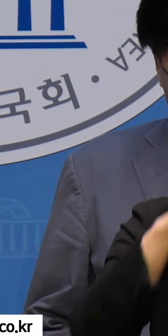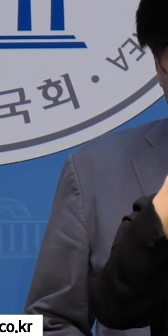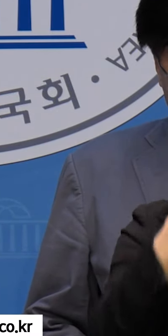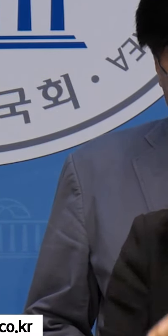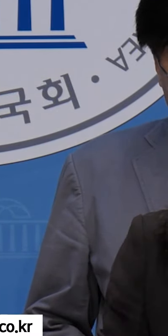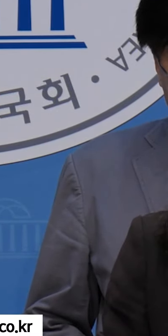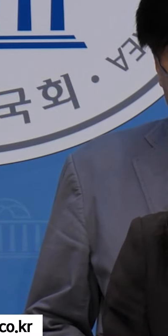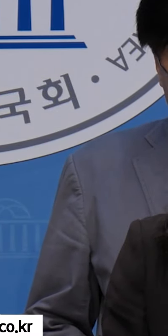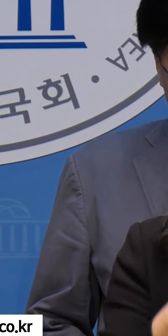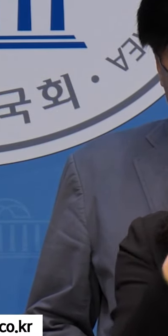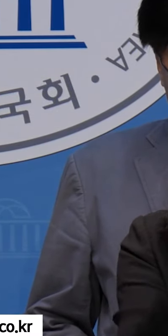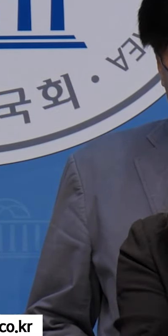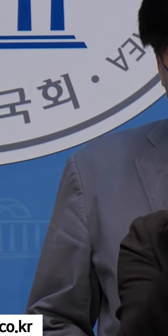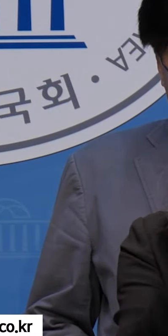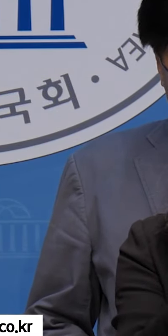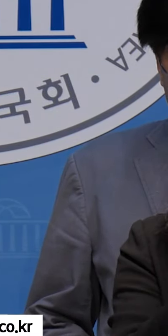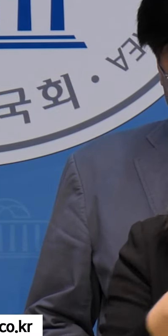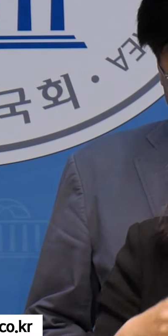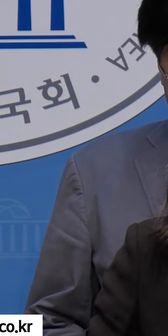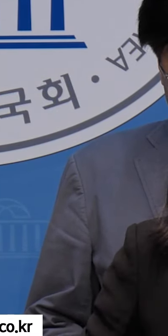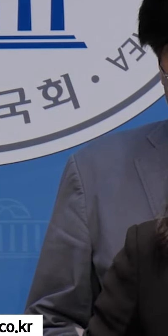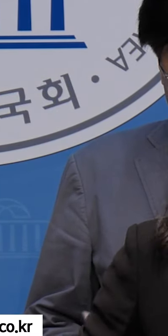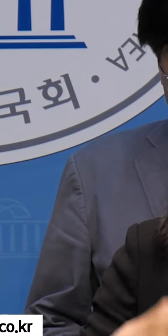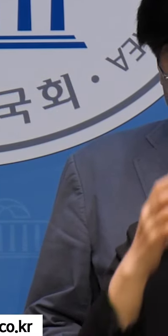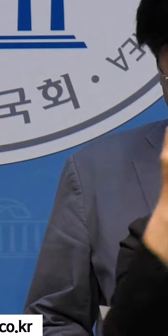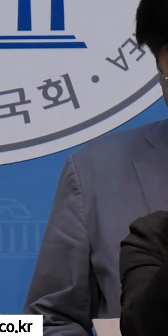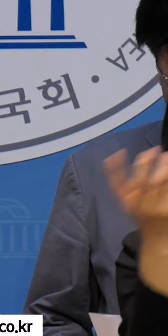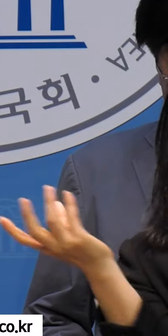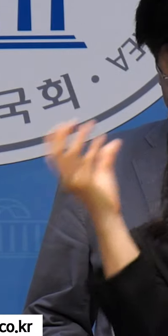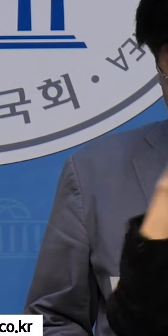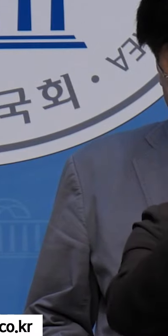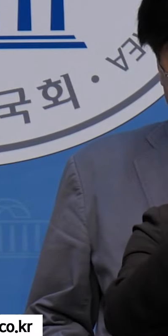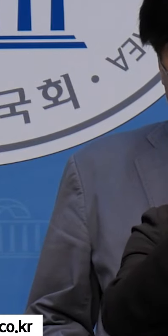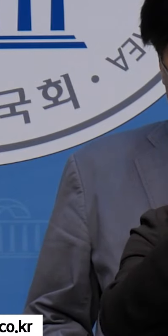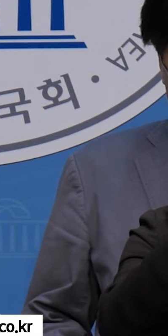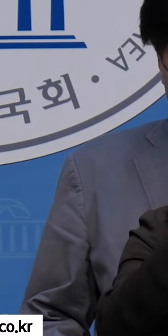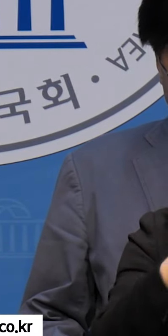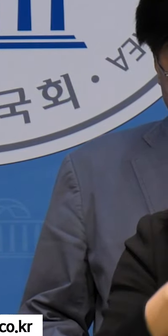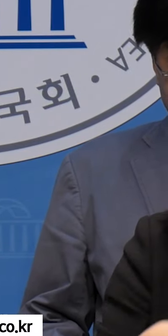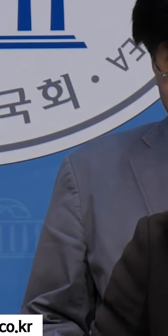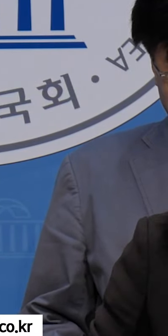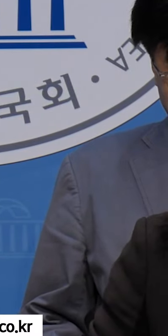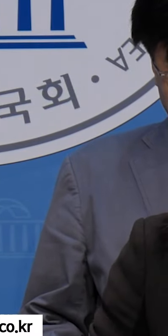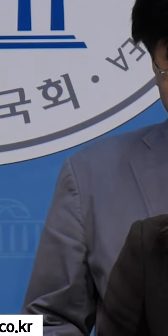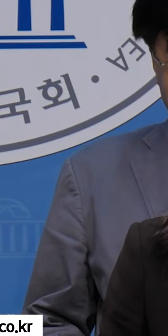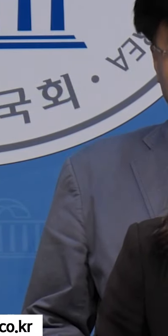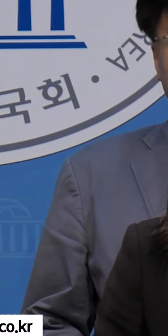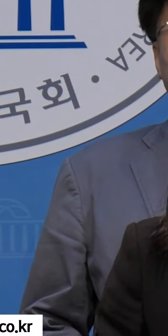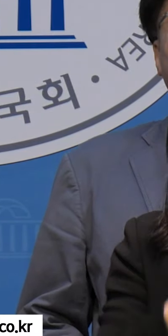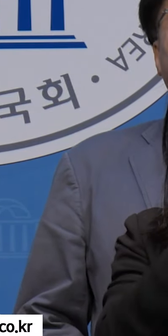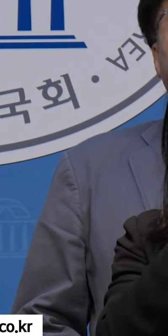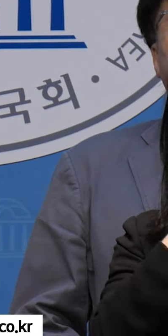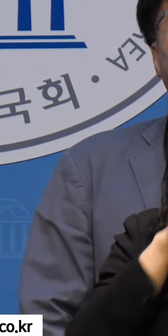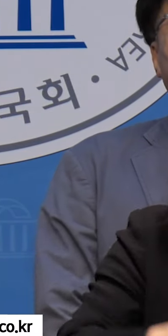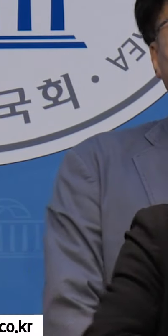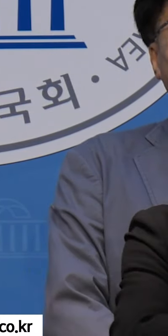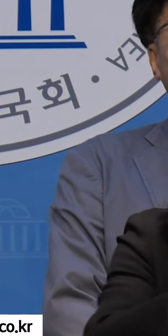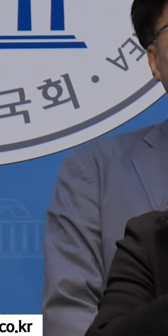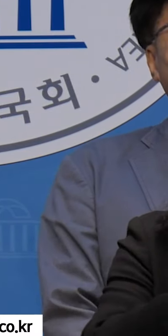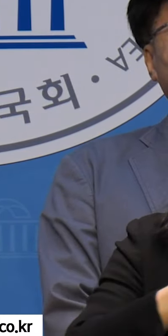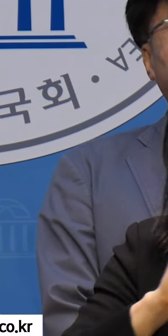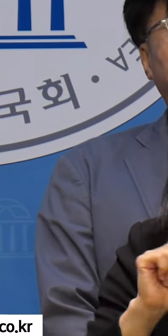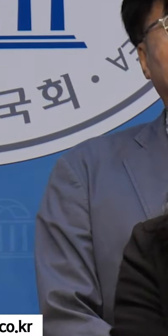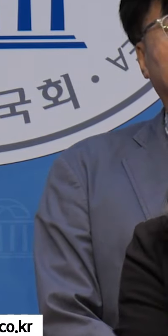내용이 헌법에 반드시 들어가는 형태로 가야 됩니다. 이제 민주화 산업화 이후에 이미 87년